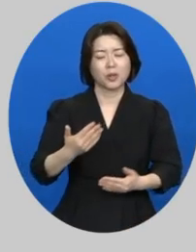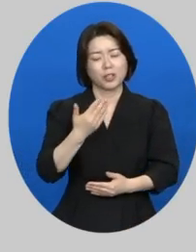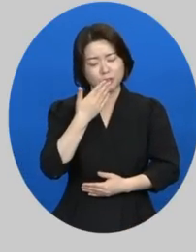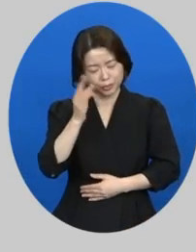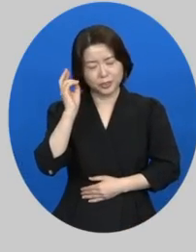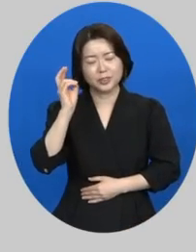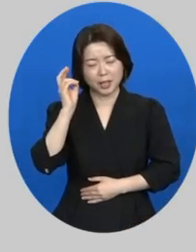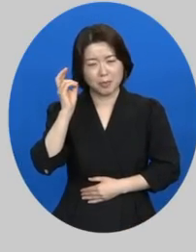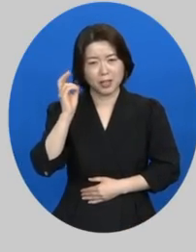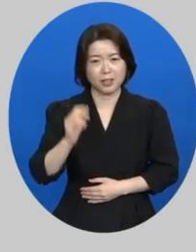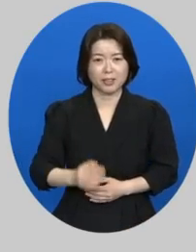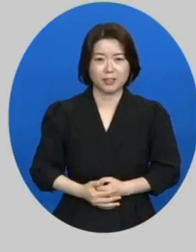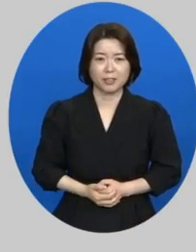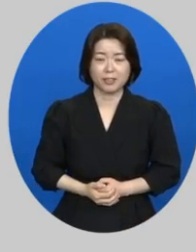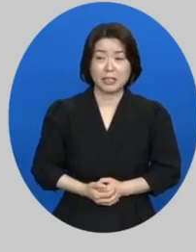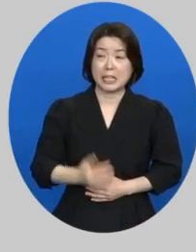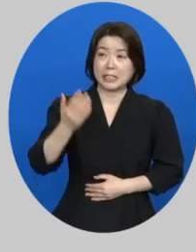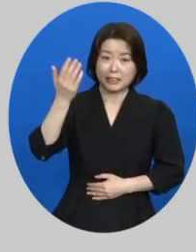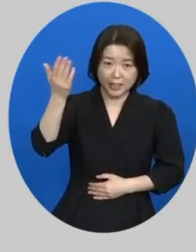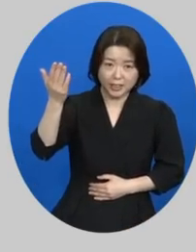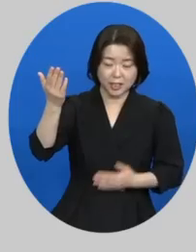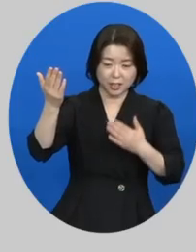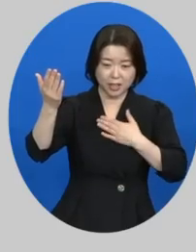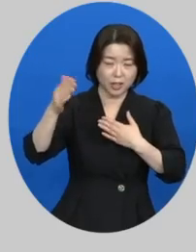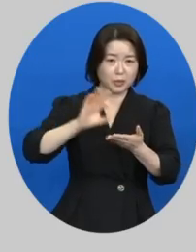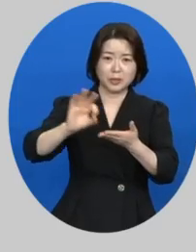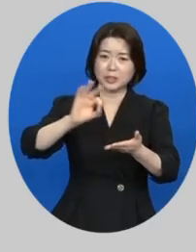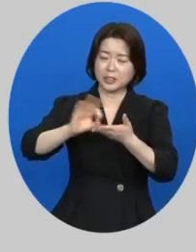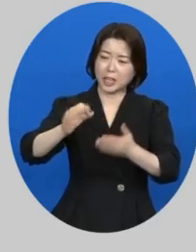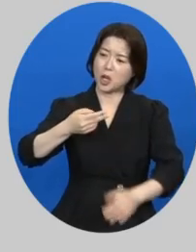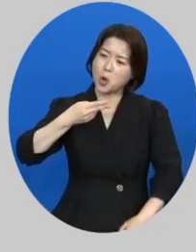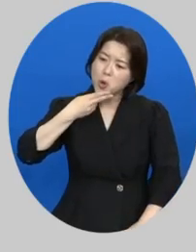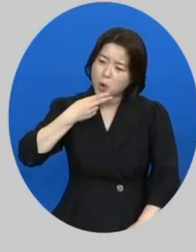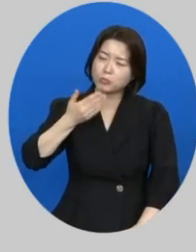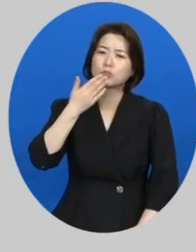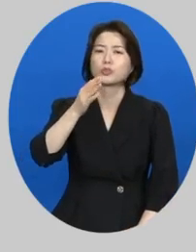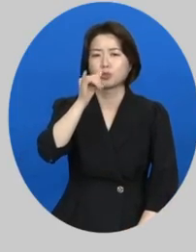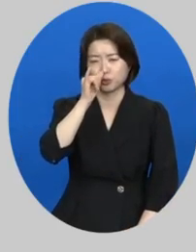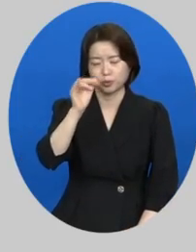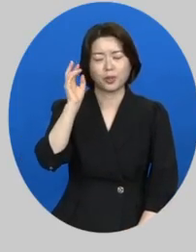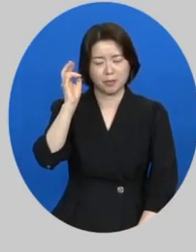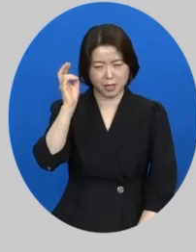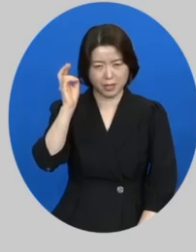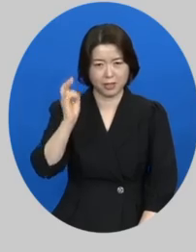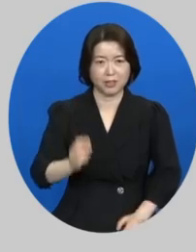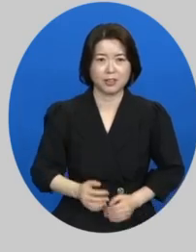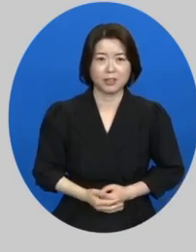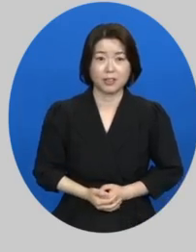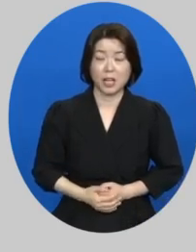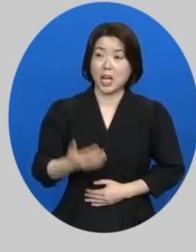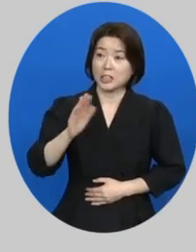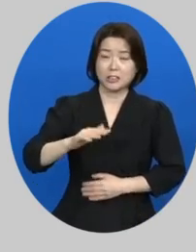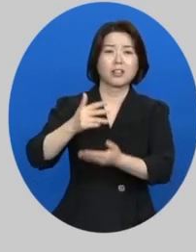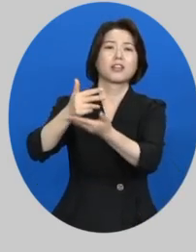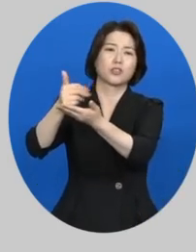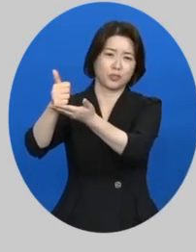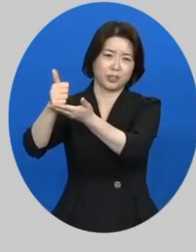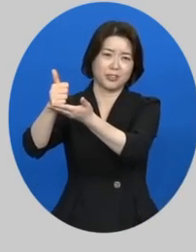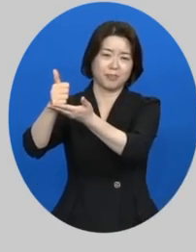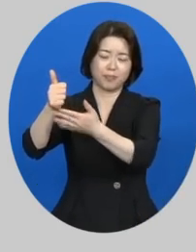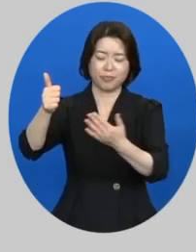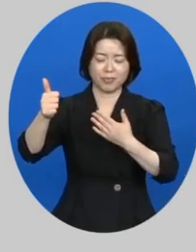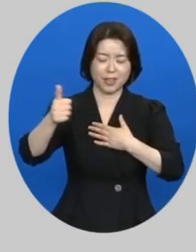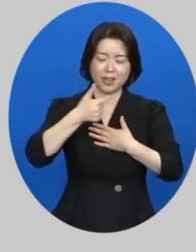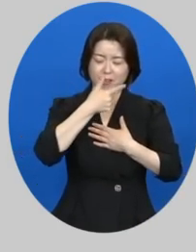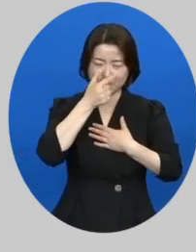않을는지도 모릅니다. 당신께서 저를 사용하지 않으실지도 모릅니다. 그러나 주님,